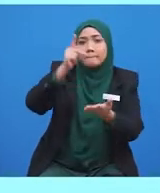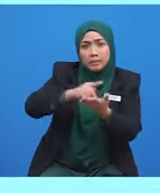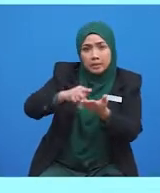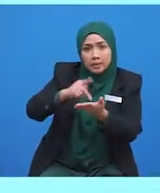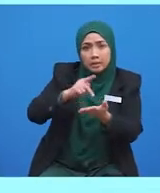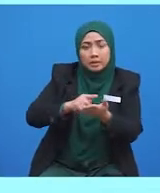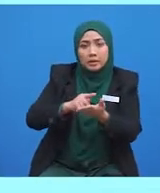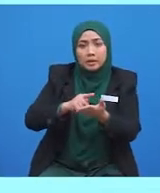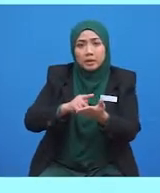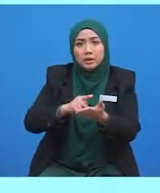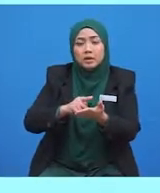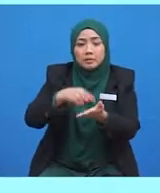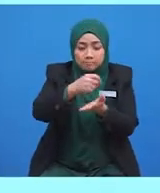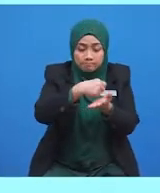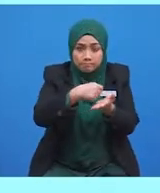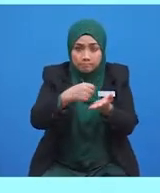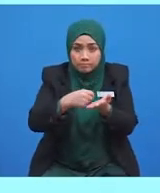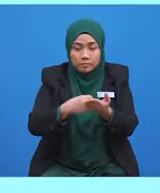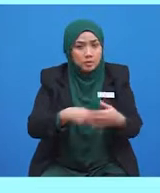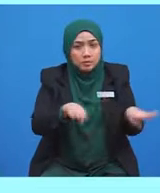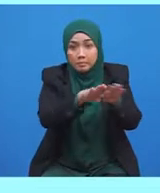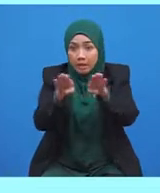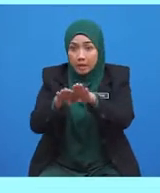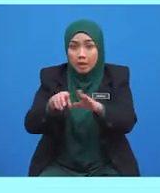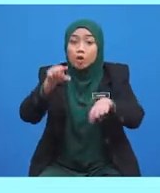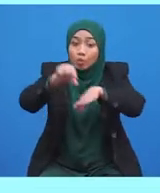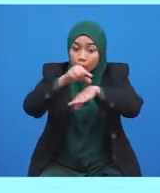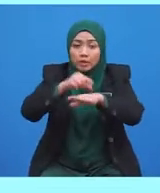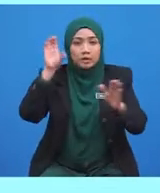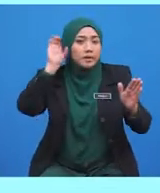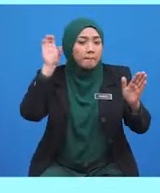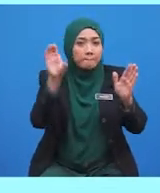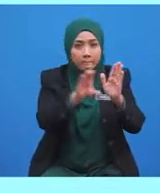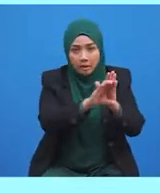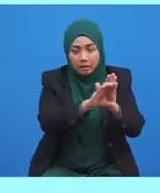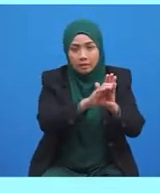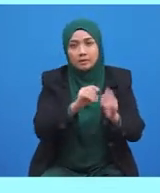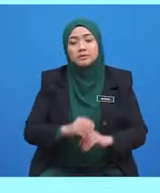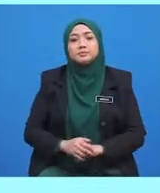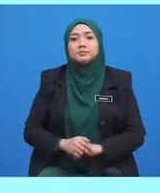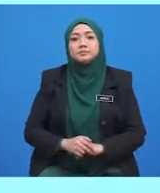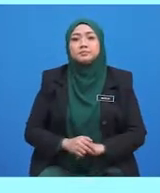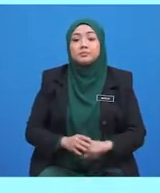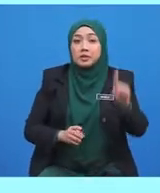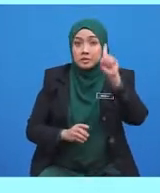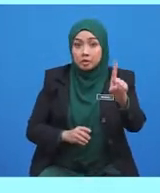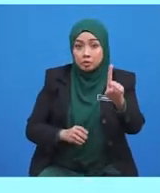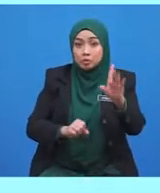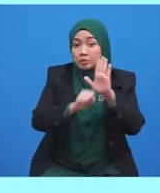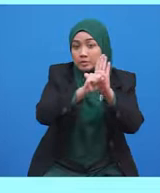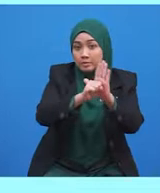tersebut dicatat sebagai gambar. Sila perhatikan paparan. Satu simbol